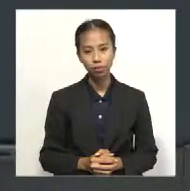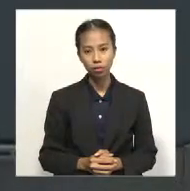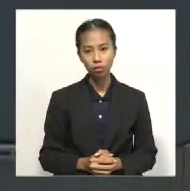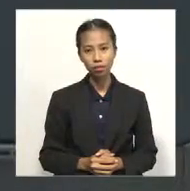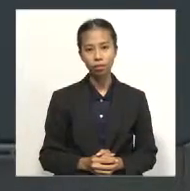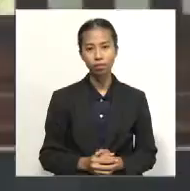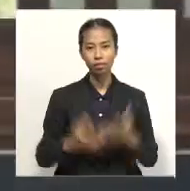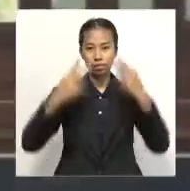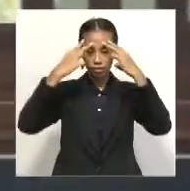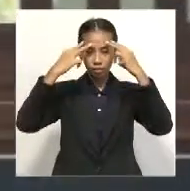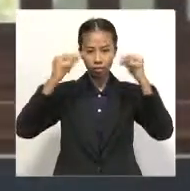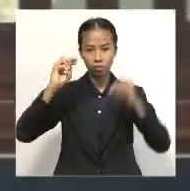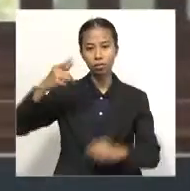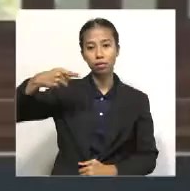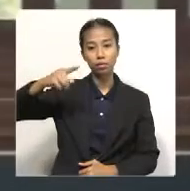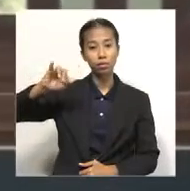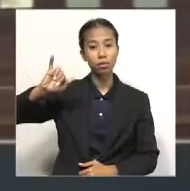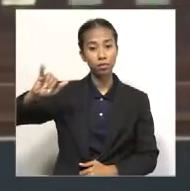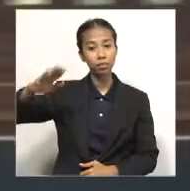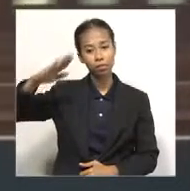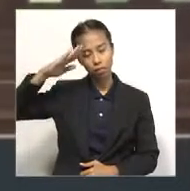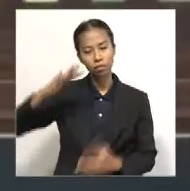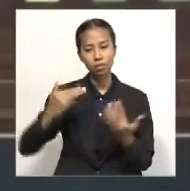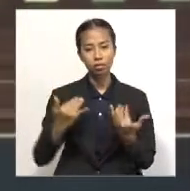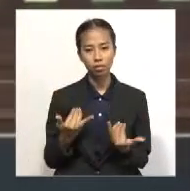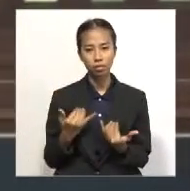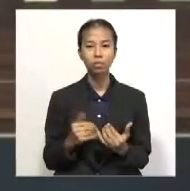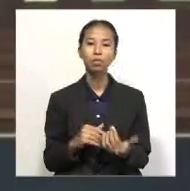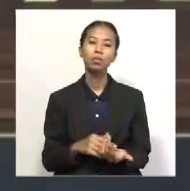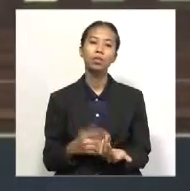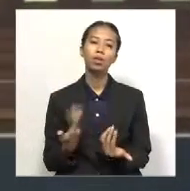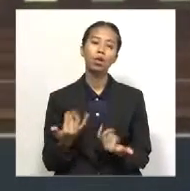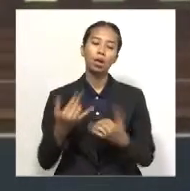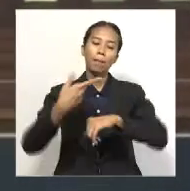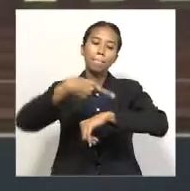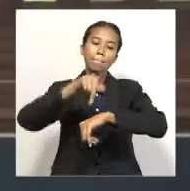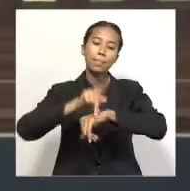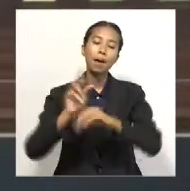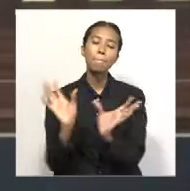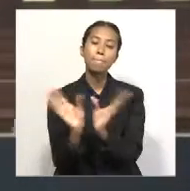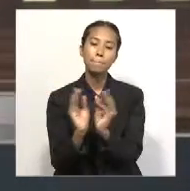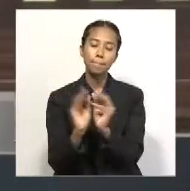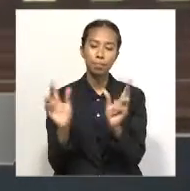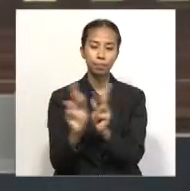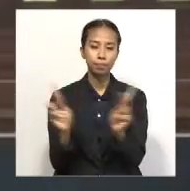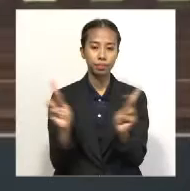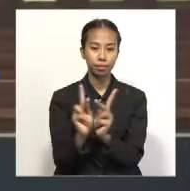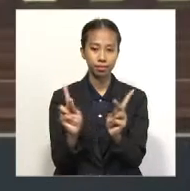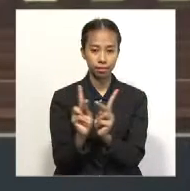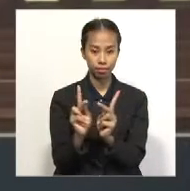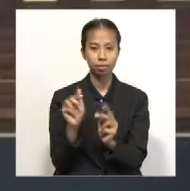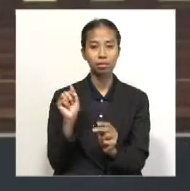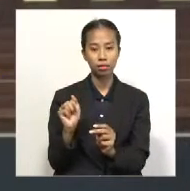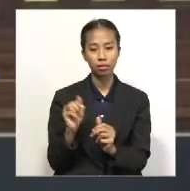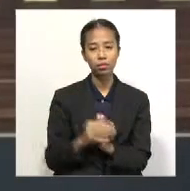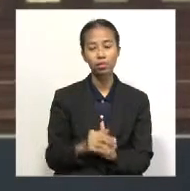พลเอกประยุทธ์จันทร์โอชานายกรัฐมนตรีกล่าวระหว่างเป็นประธานการประชุมคณะกรรมการนโยบายรั